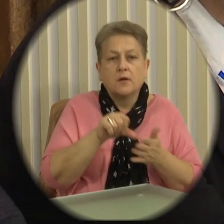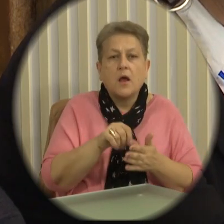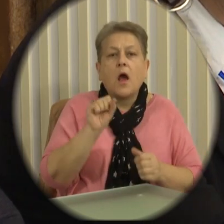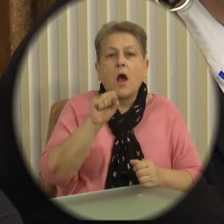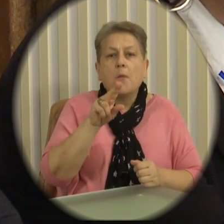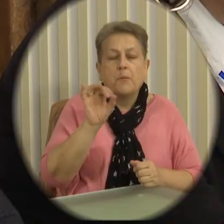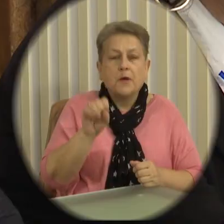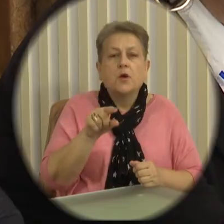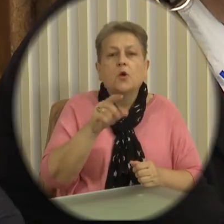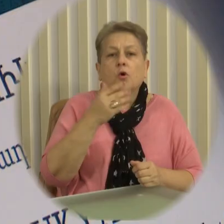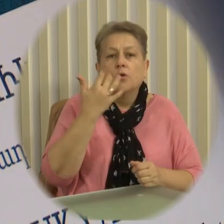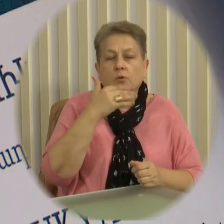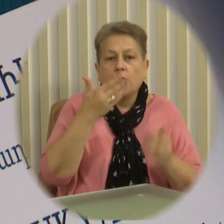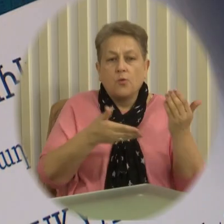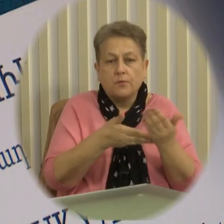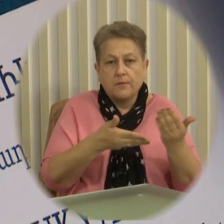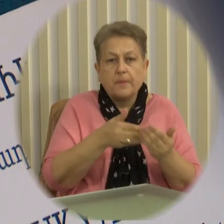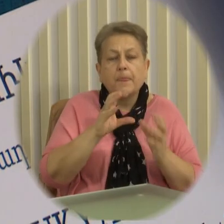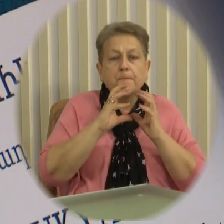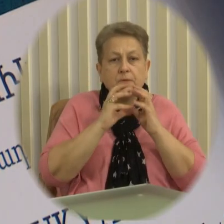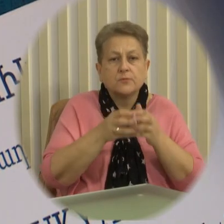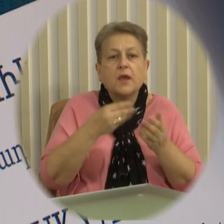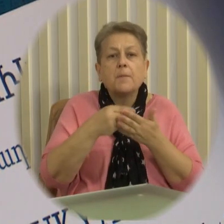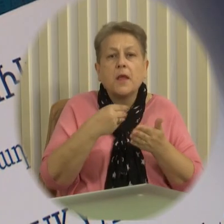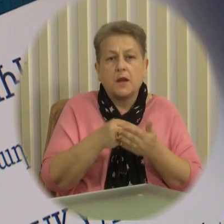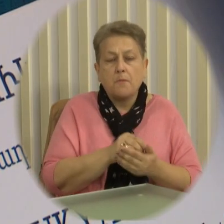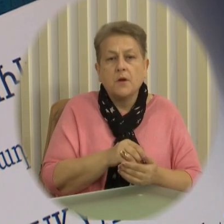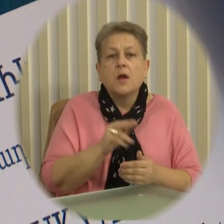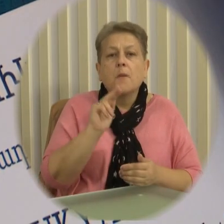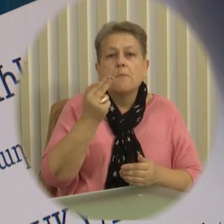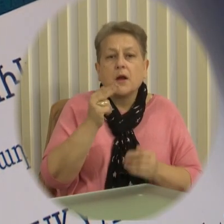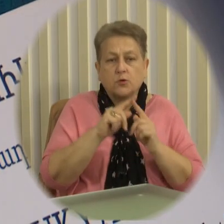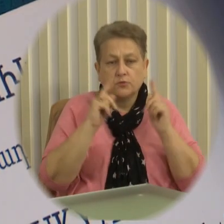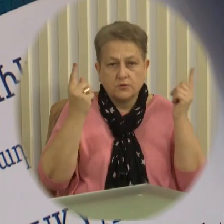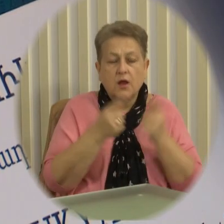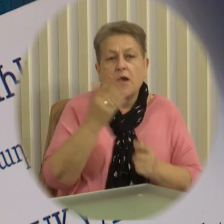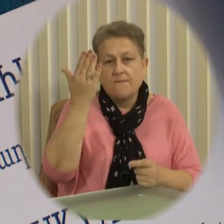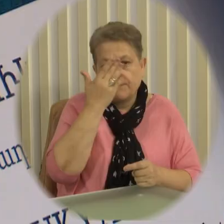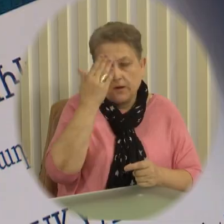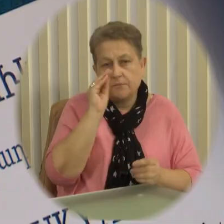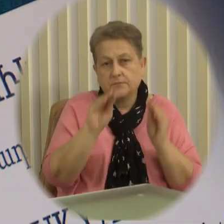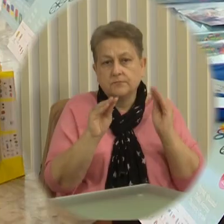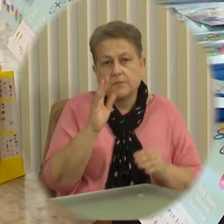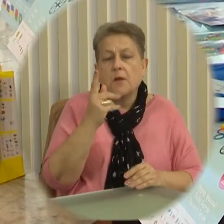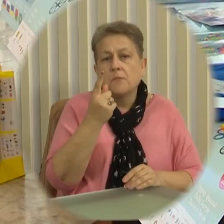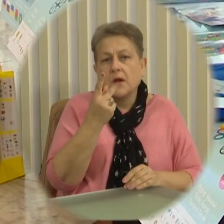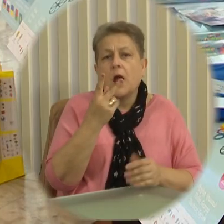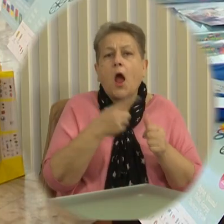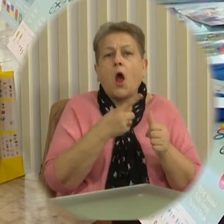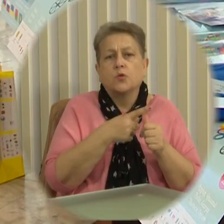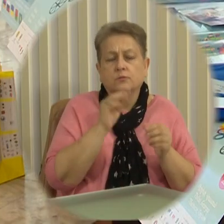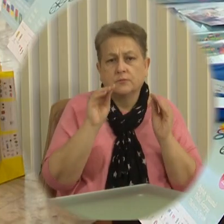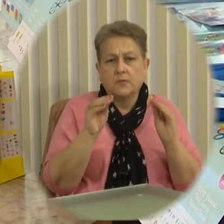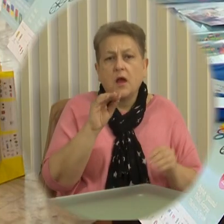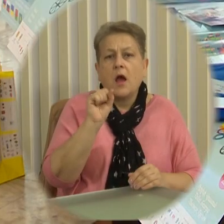ԱՊՀ հումանիտար համագործակցություն միջպետական հիմնադրամը։ Փառատոնի շրջանակում ֆիլմերը ներկայացված են լինելու մի քանի